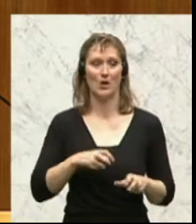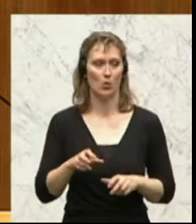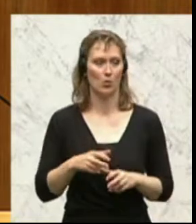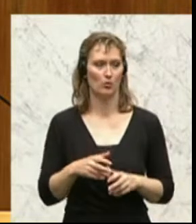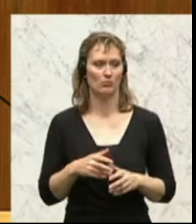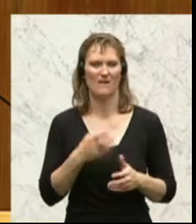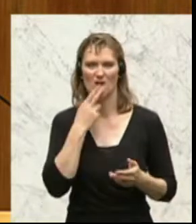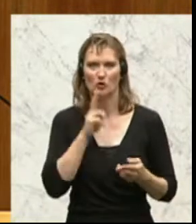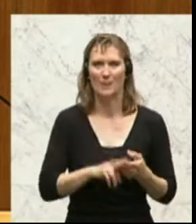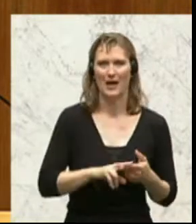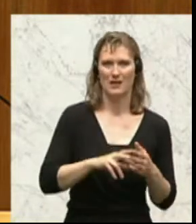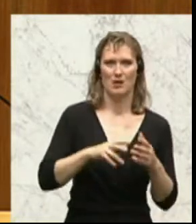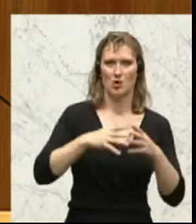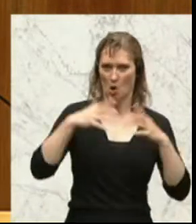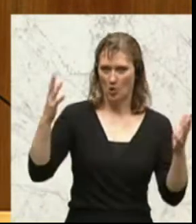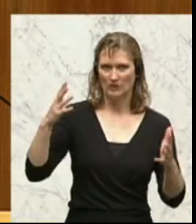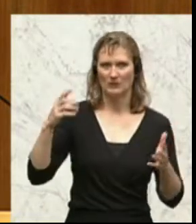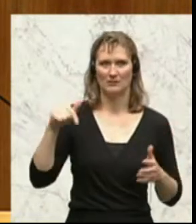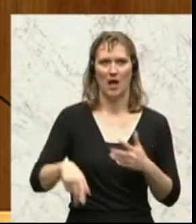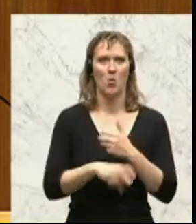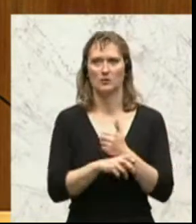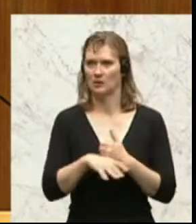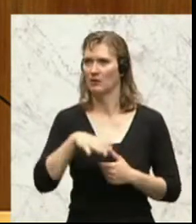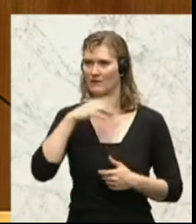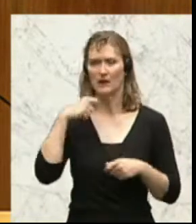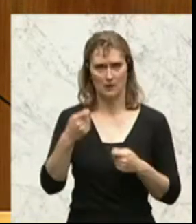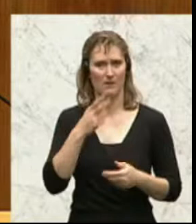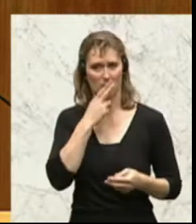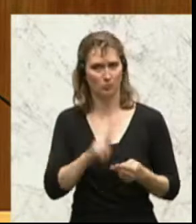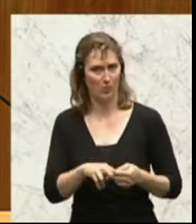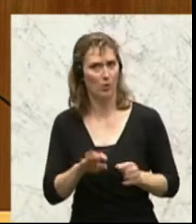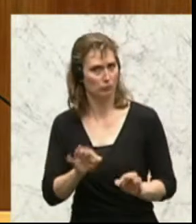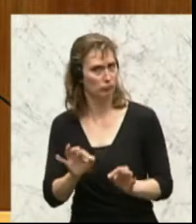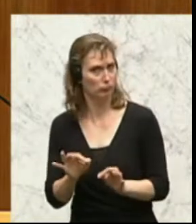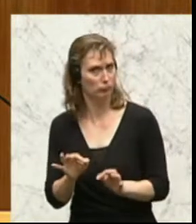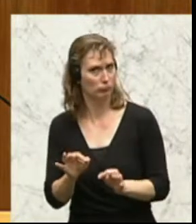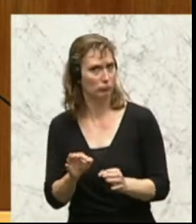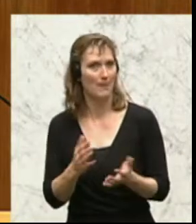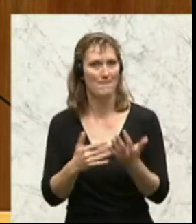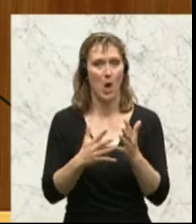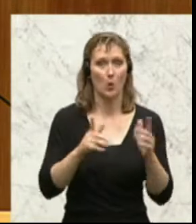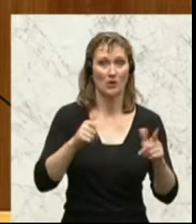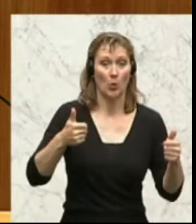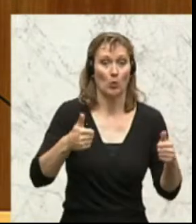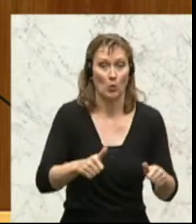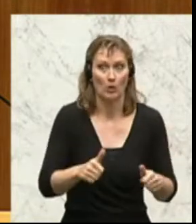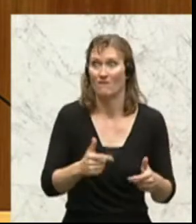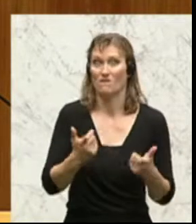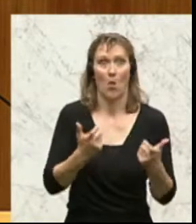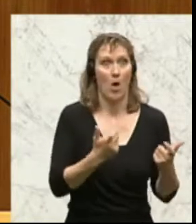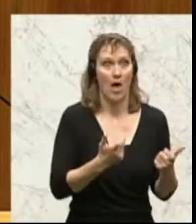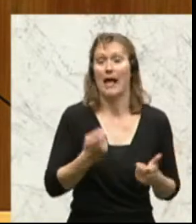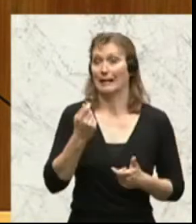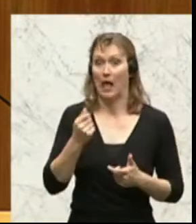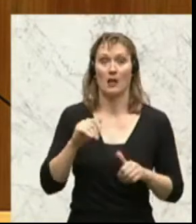Versprechungen sind, und auch in Österreich gibt es ja gute Versprechungen, umso größer wird auch der Druck, zu mehr Geld zu kommen und umso mehr Geld wird